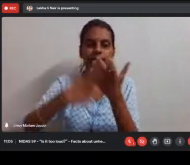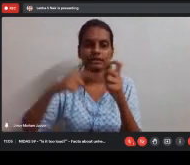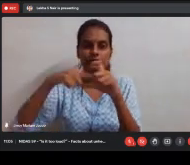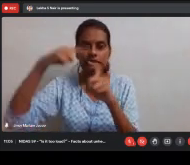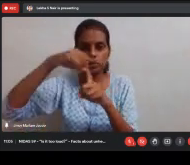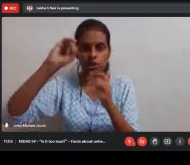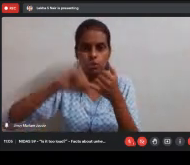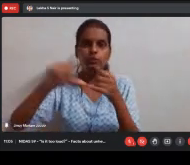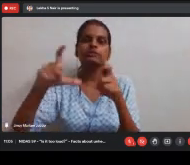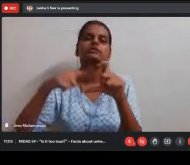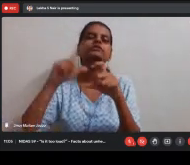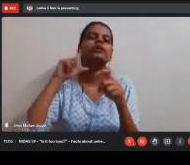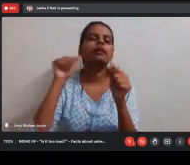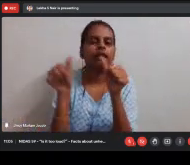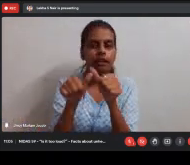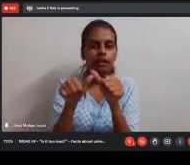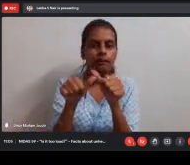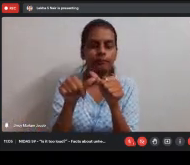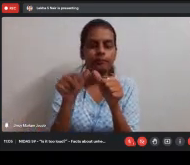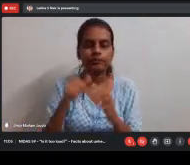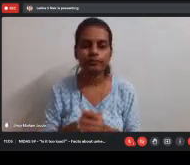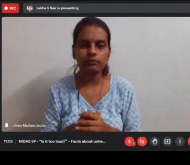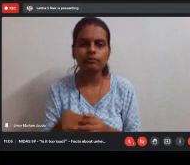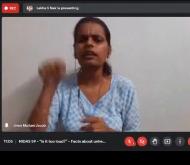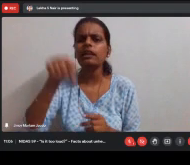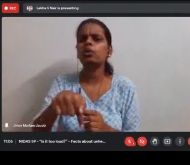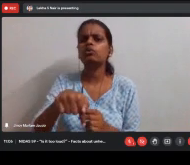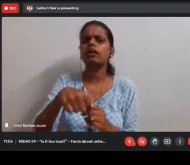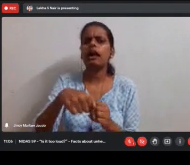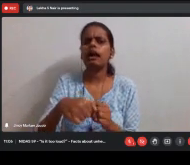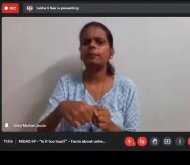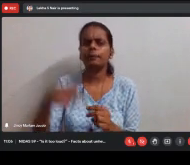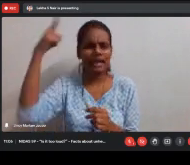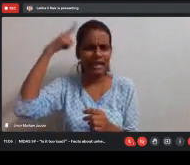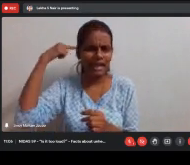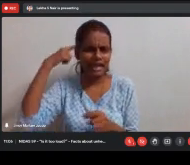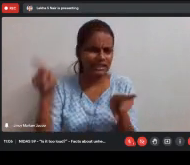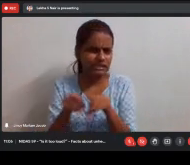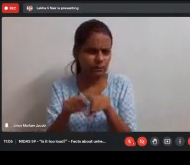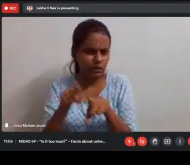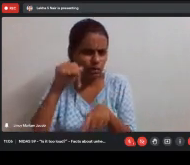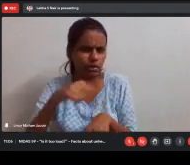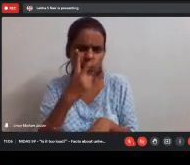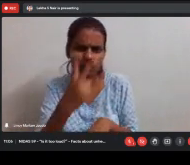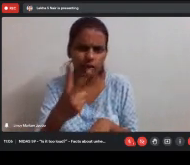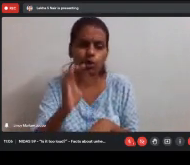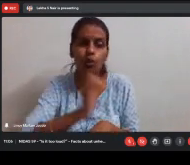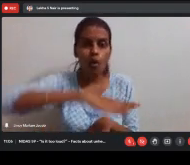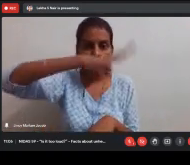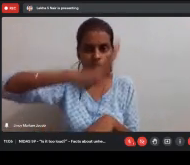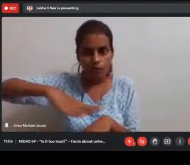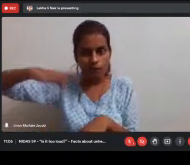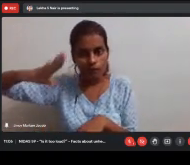നാര് പോലുള്ള ഭാഗം, അല്ലെങ്കിൽ ടൂത്ത് ബ്രഷിന്റെ മുകളിൽ ഇരിക്കുന്ന നാര് പോലുള്ള ഭാഗം പോലെയാണ് ഈ ഹെയർ സെല്ലിന്റെ മുകളിലെ